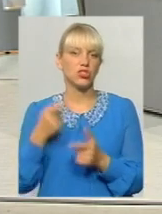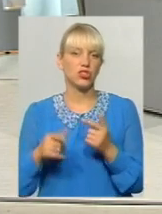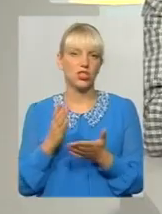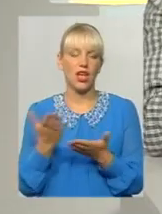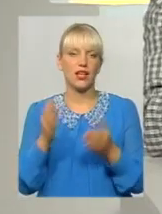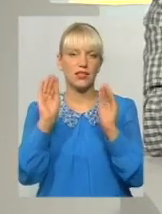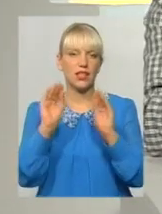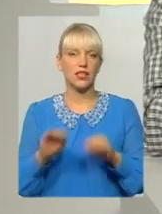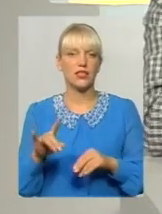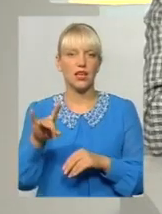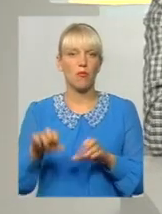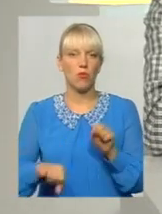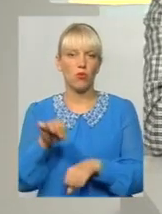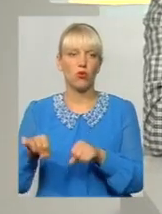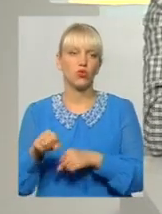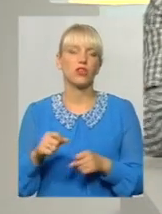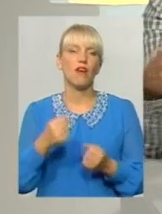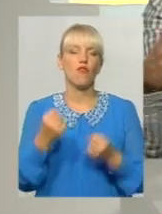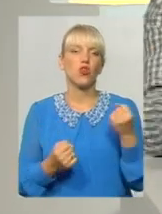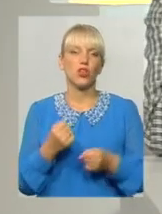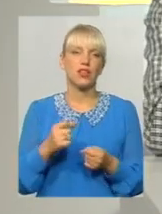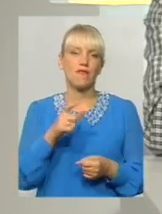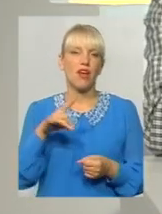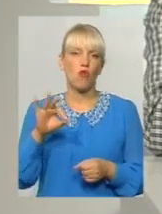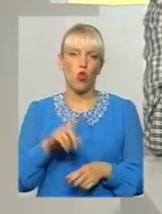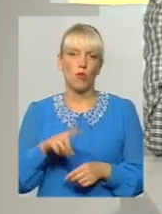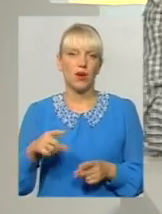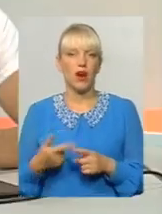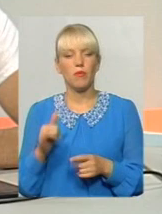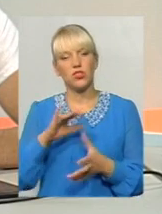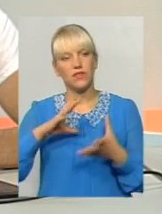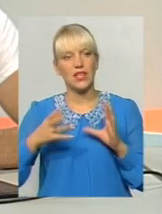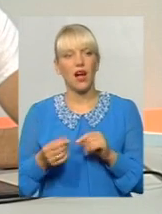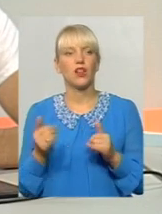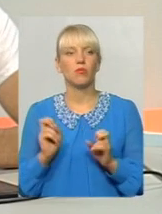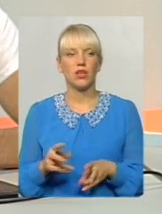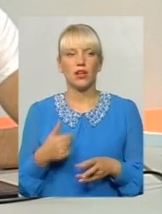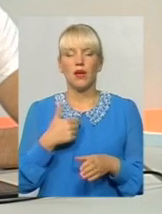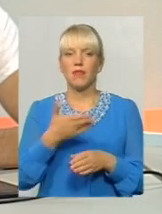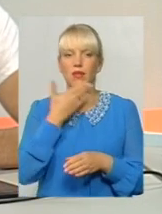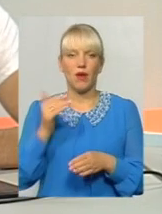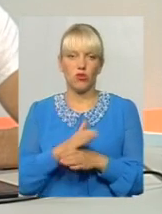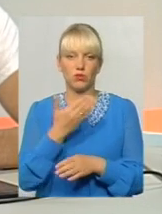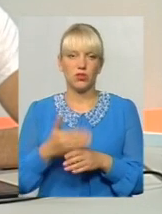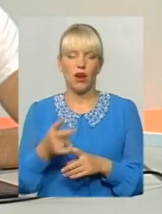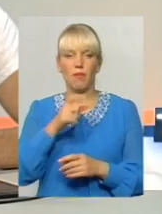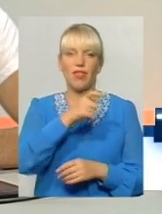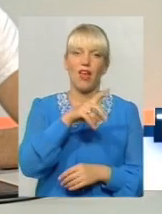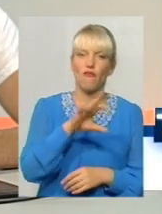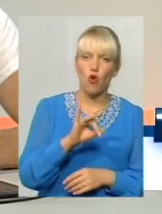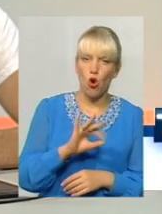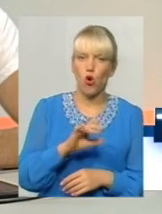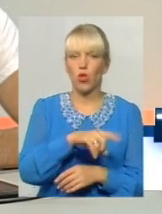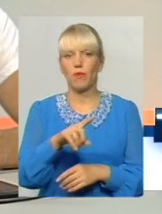якимось порушенням саме водіїв з єврономерами? Чи в нас все загальному? Ну, взагалі все загально, ми не розподіляємо євро-номери на українські номери,